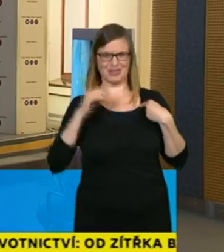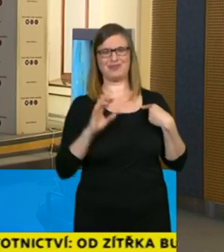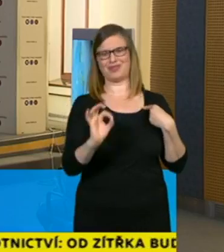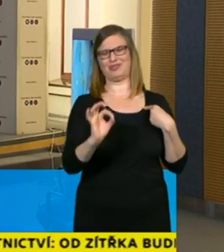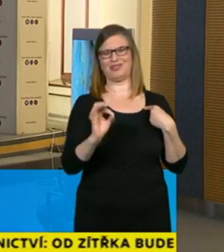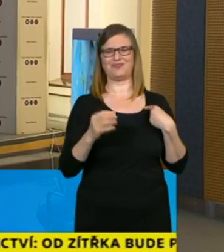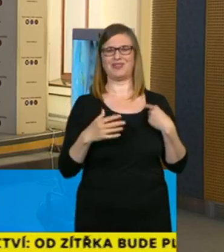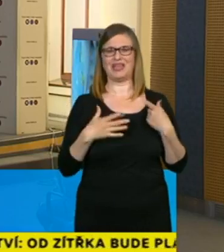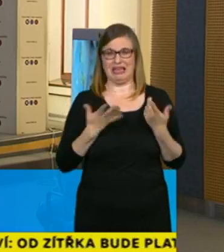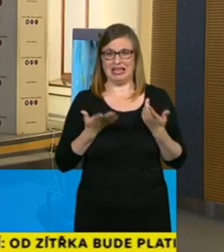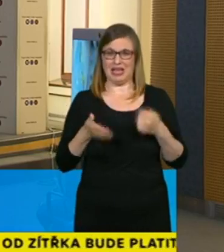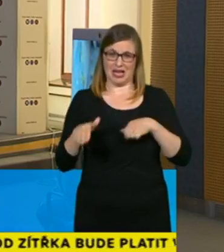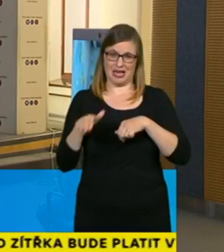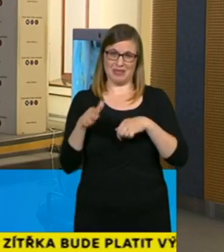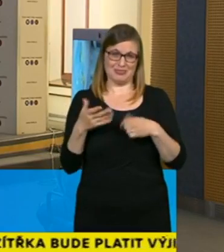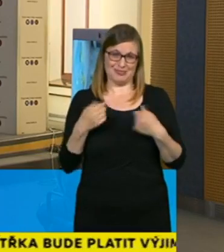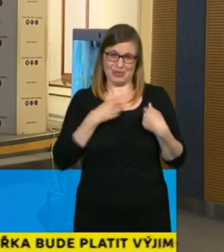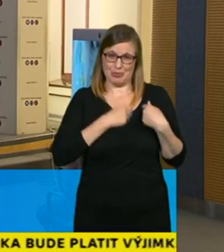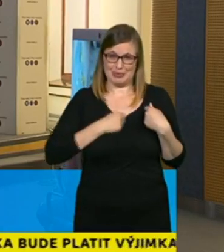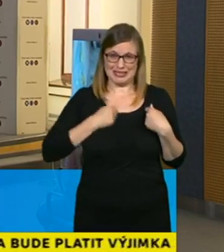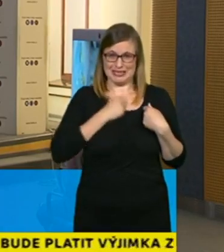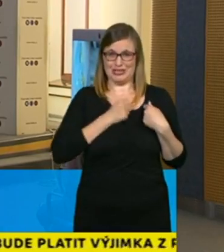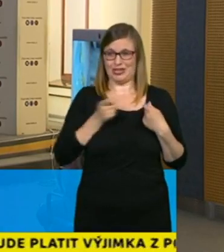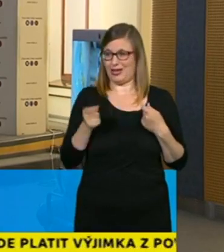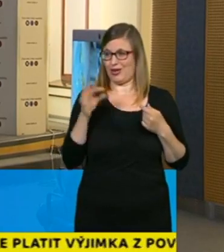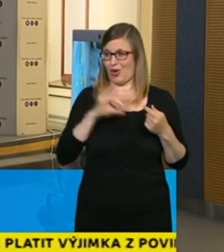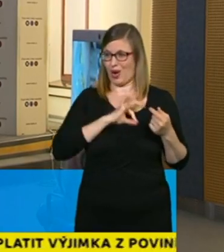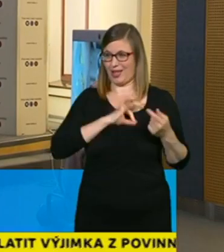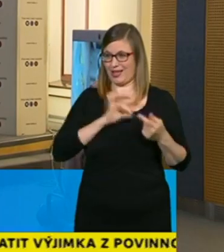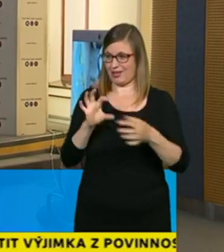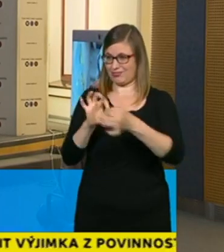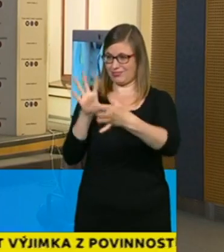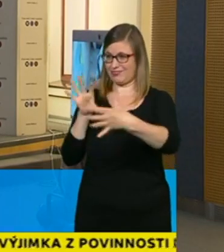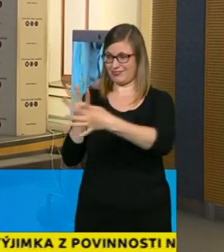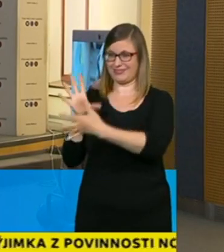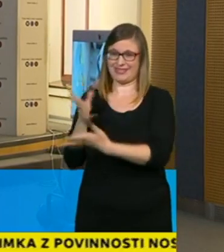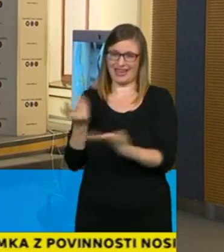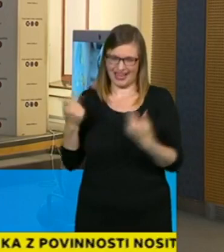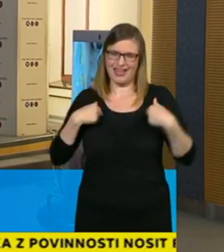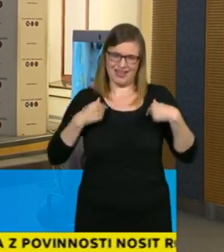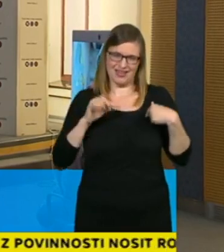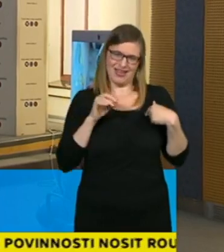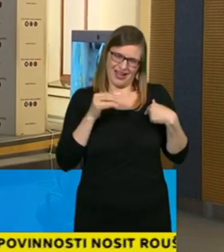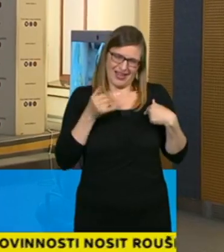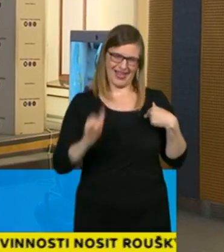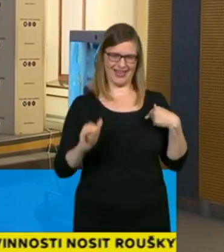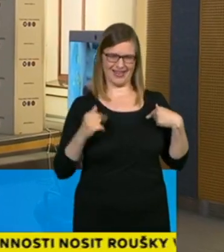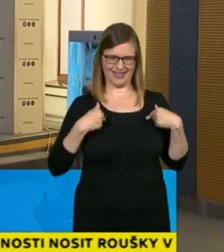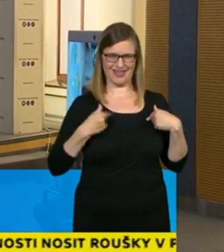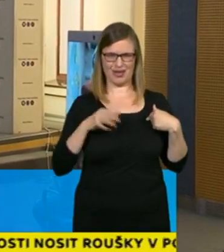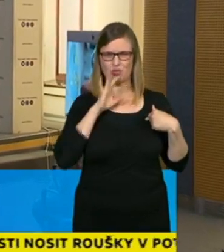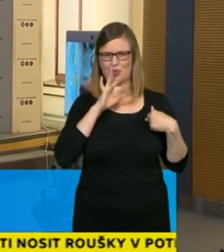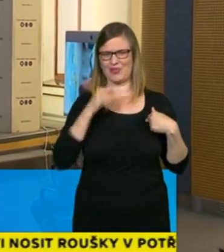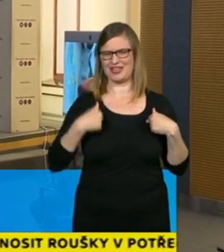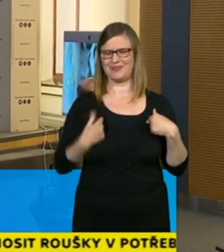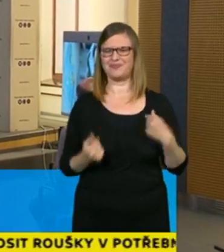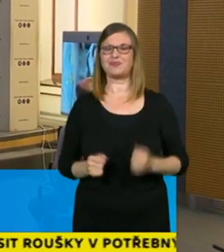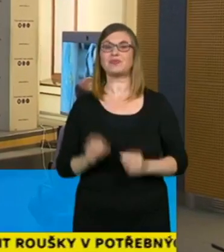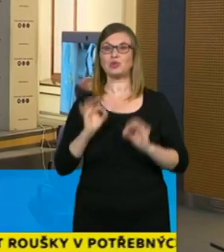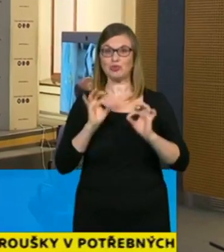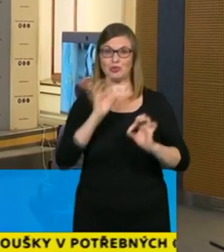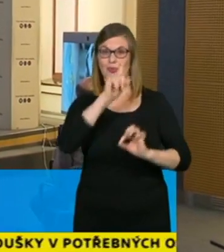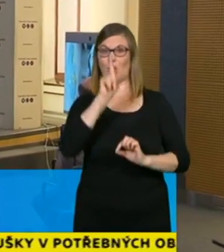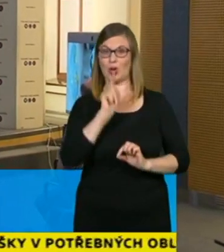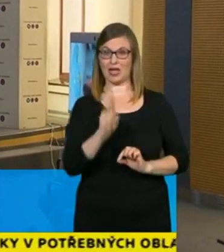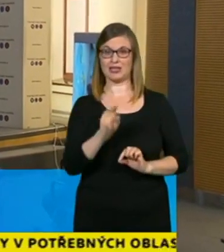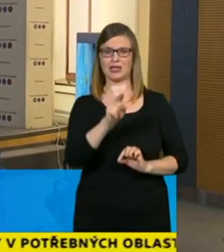Tak to mě teda mrzí, že jsem takhle přeskočil kolegyně. Já bych měl prosím dotaz na pana náměstka Primulu. Dneska se